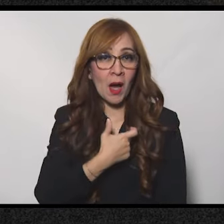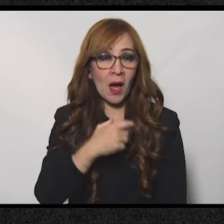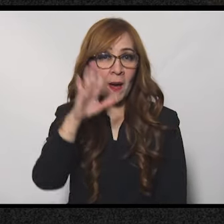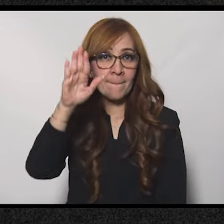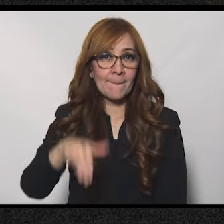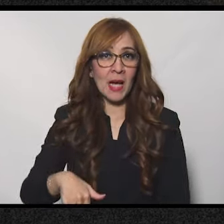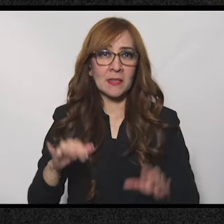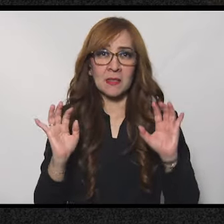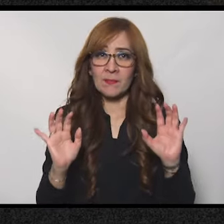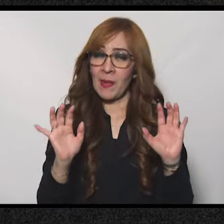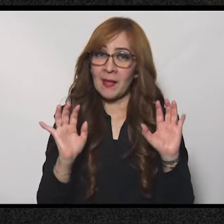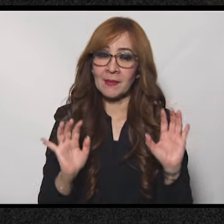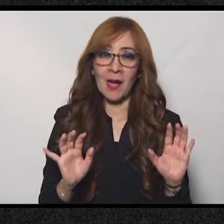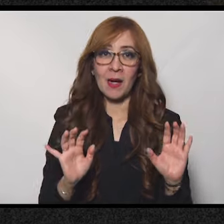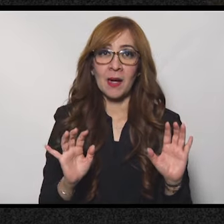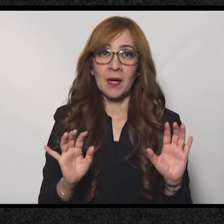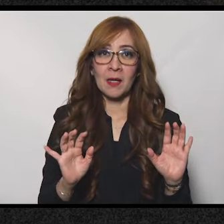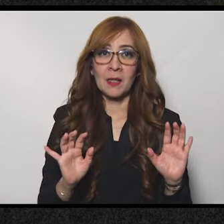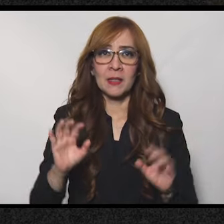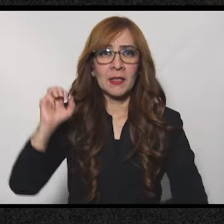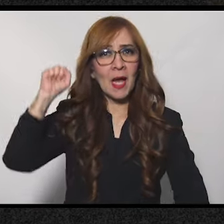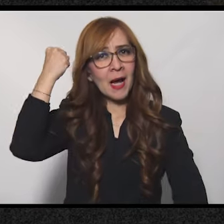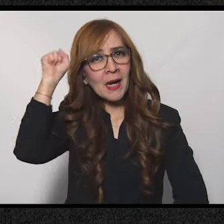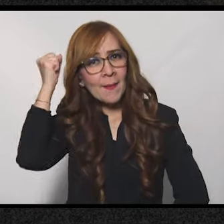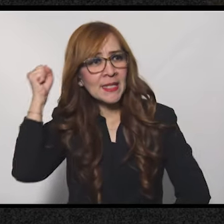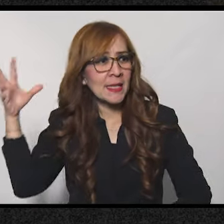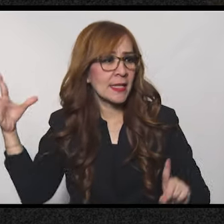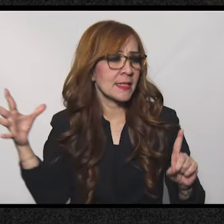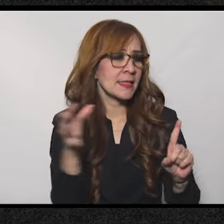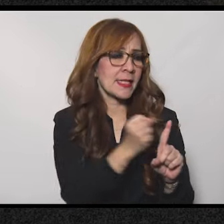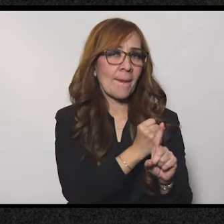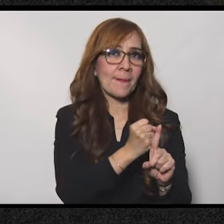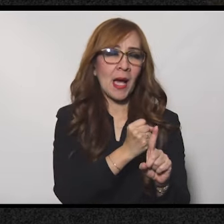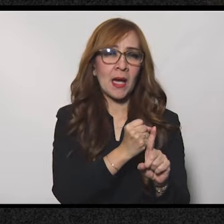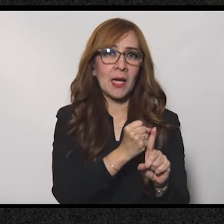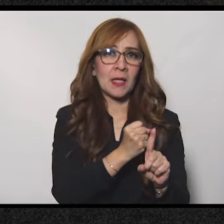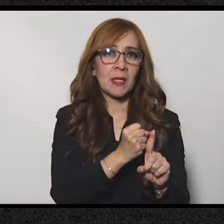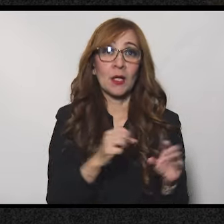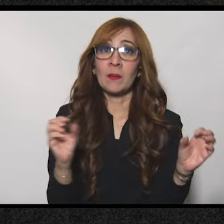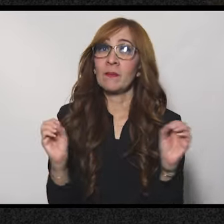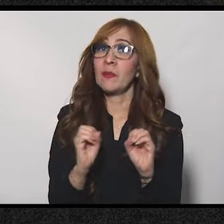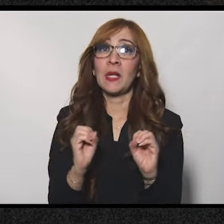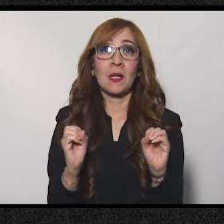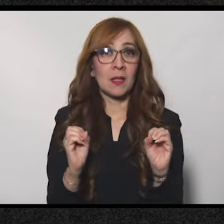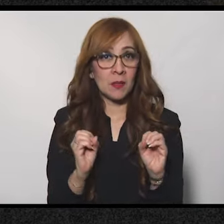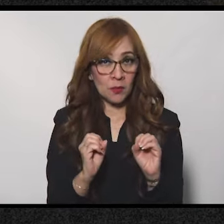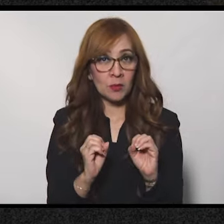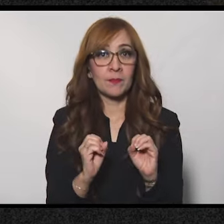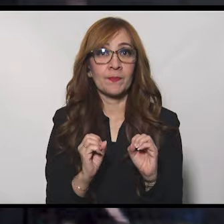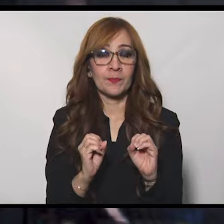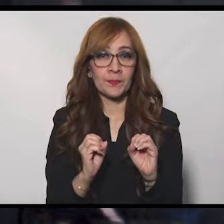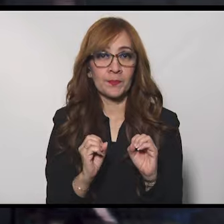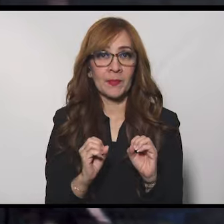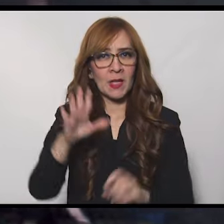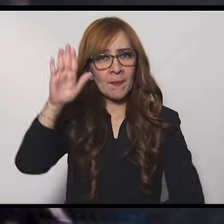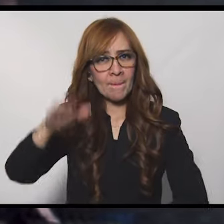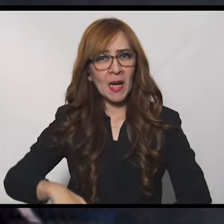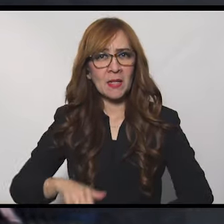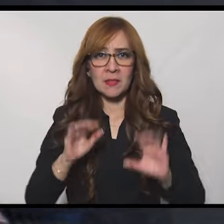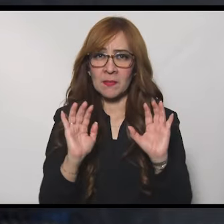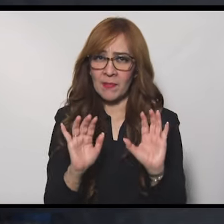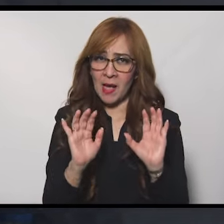banyak yang belum bisa diagapai, yang belum sempat diagapai. Masih